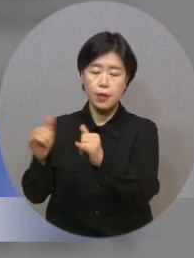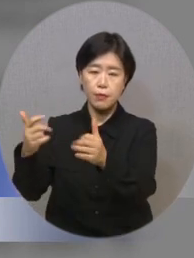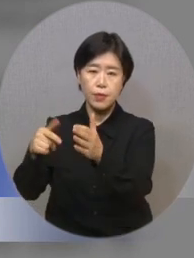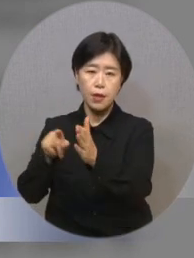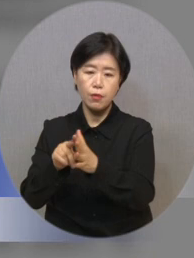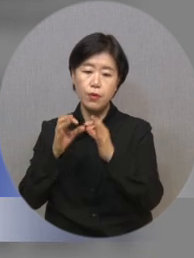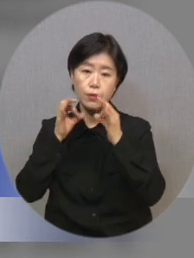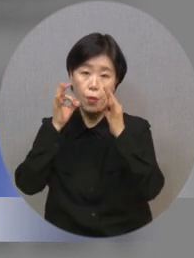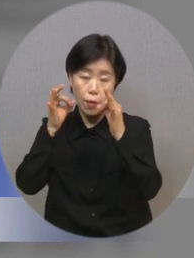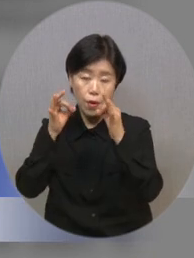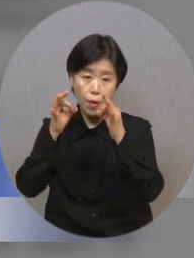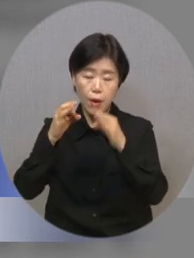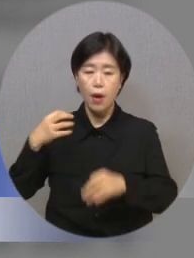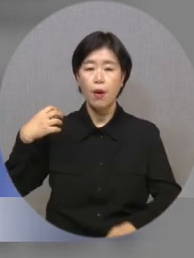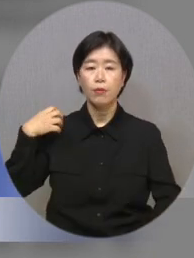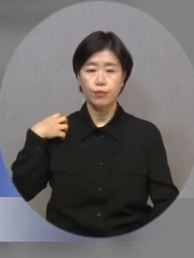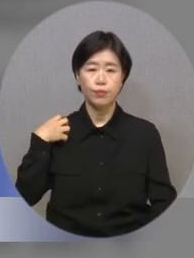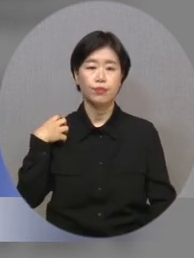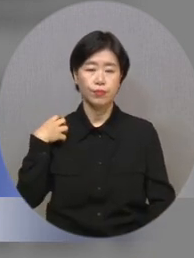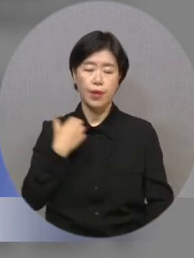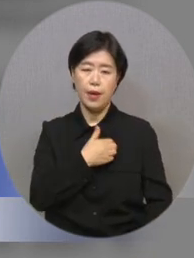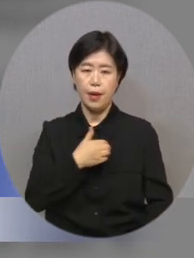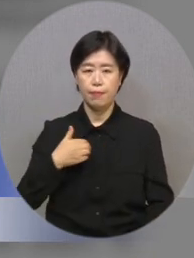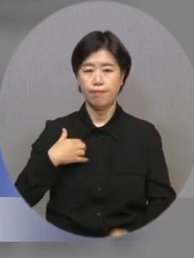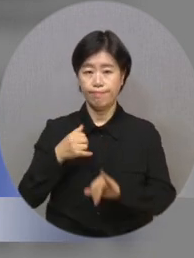10번이 되도록 노력하겠다고